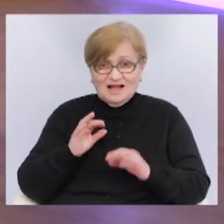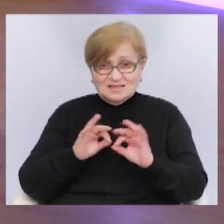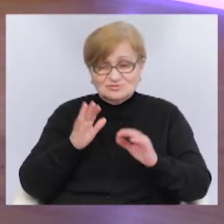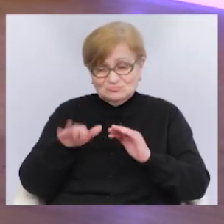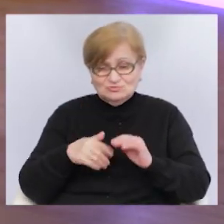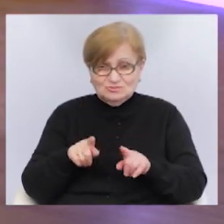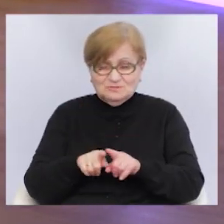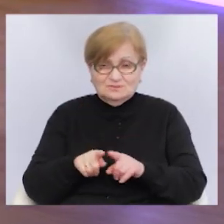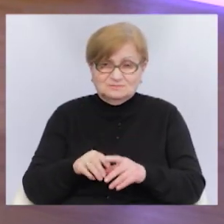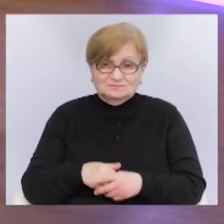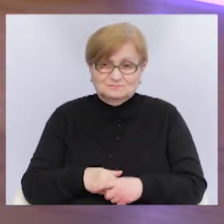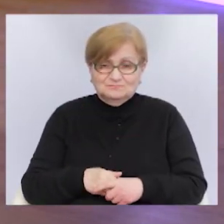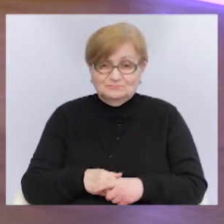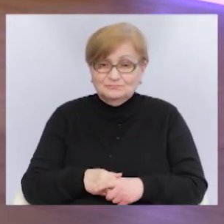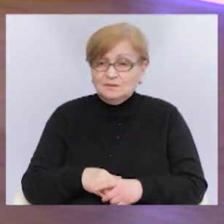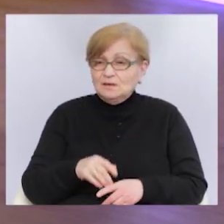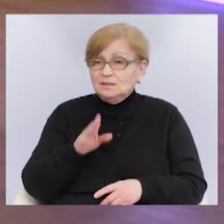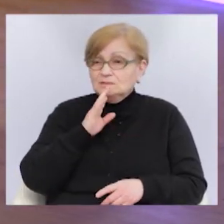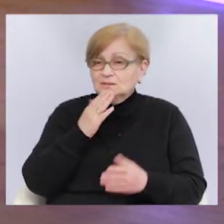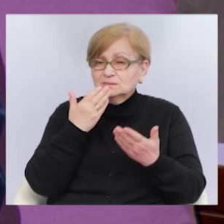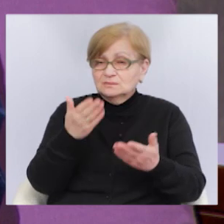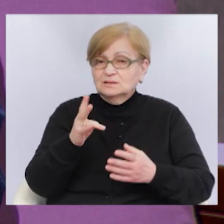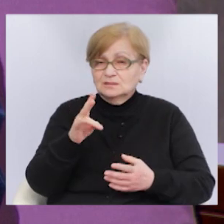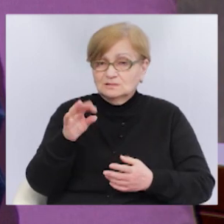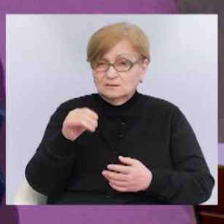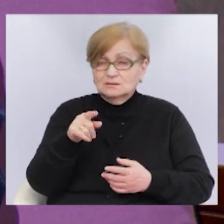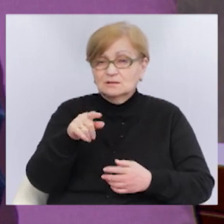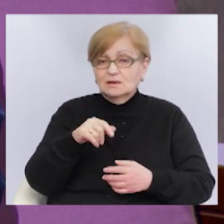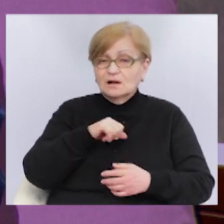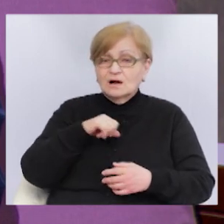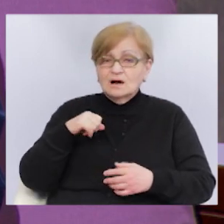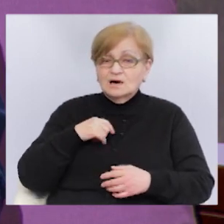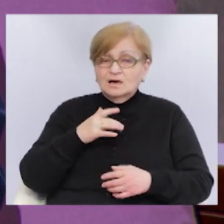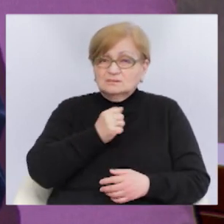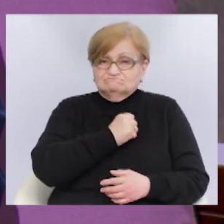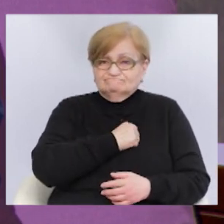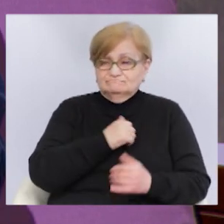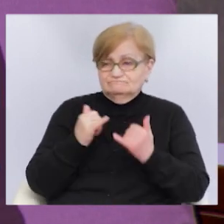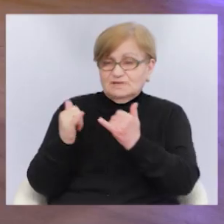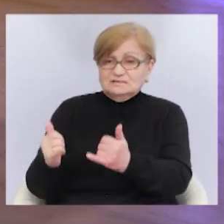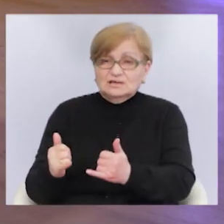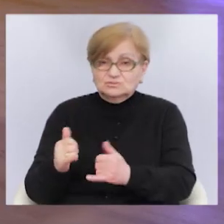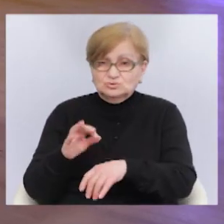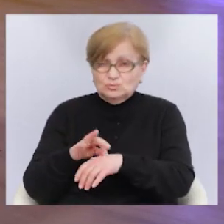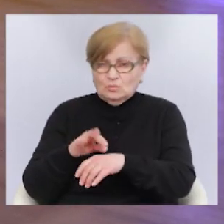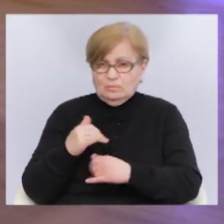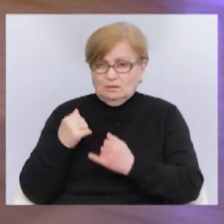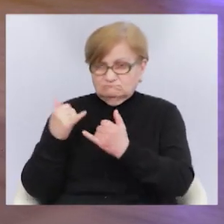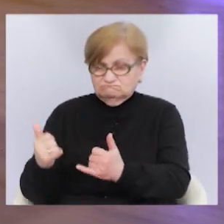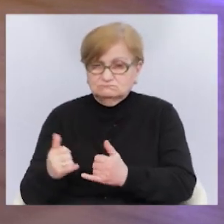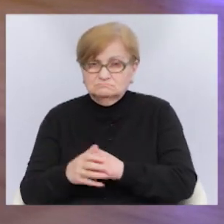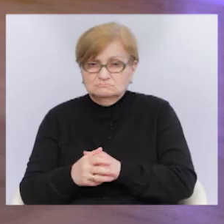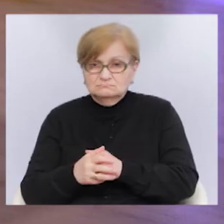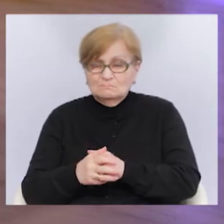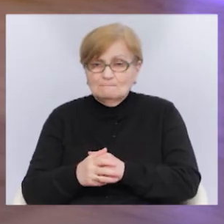ბატონო. მანამდე ჩვენ ნინო შეგვიძლია რომ მოკლედ აი ამ თვითთანაგრძნობის ნაწილზე გადავიდეს, რაღაც საინტერესო ტერმინი არის